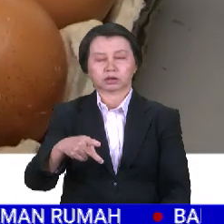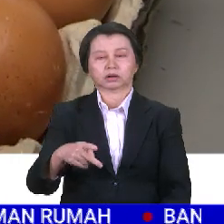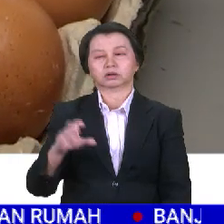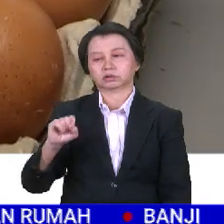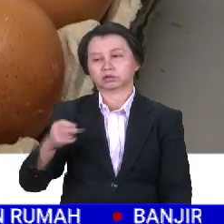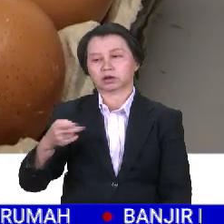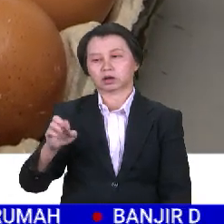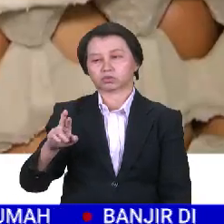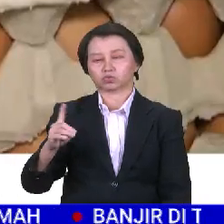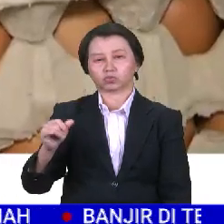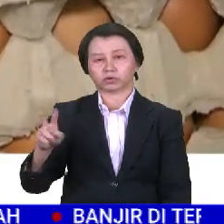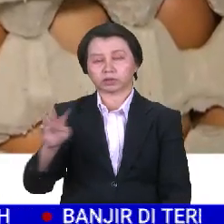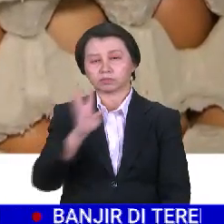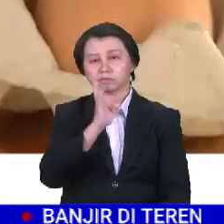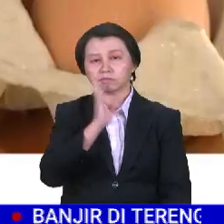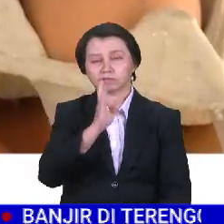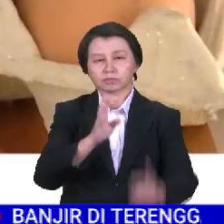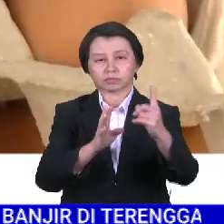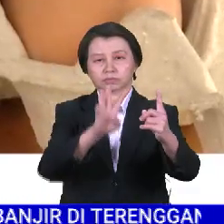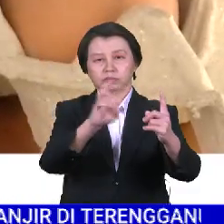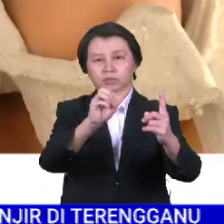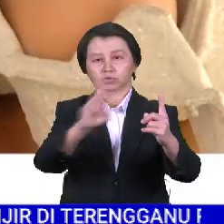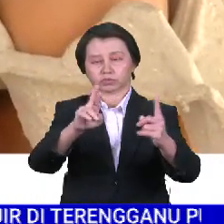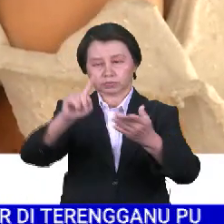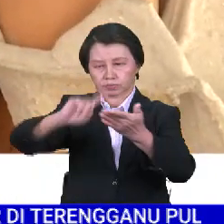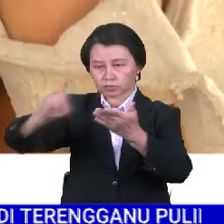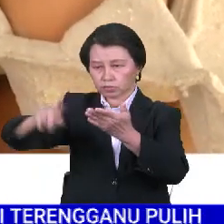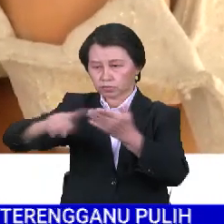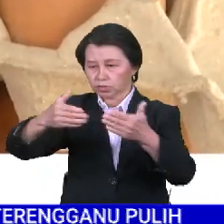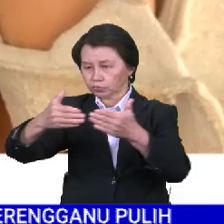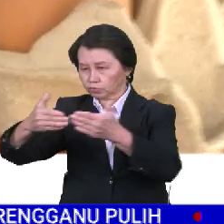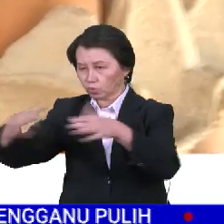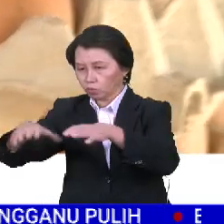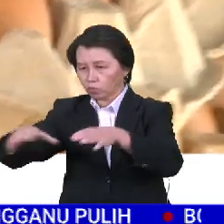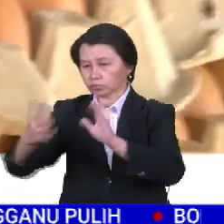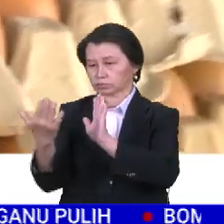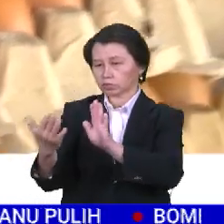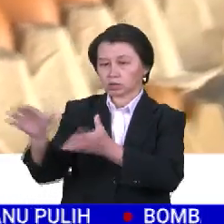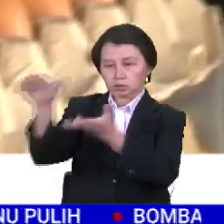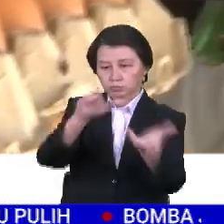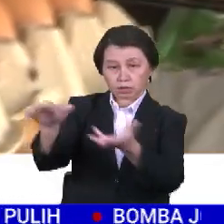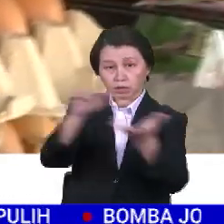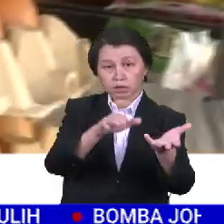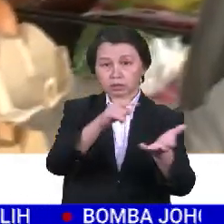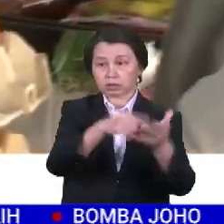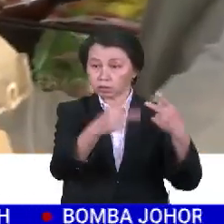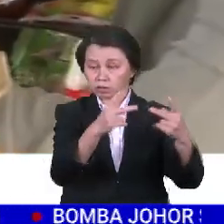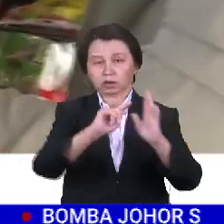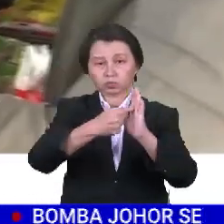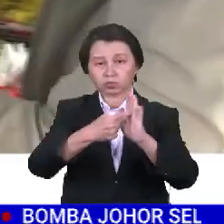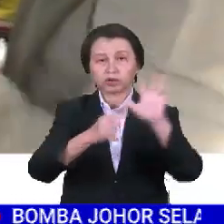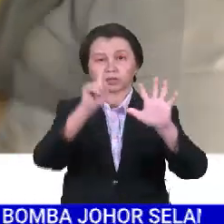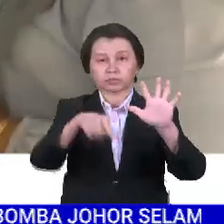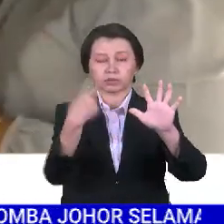hamzah menjelaskan lebih 140.000 pemeriksaan berterusan dilakukan terhadap bakalan telur di pasaran memulai